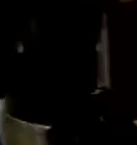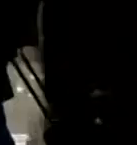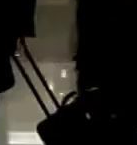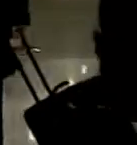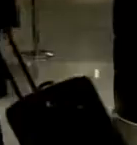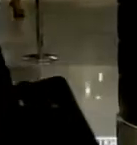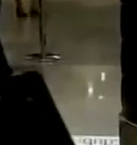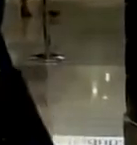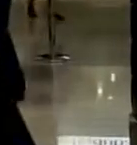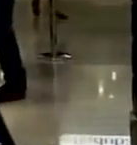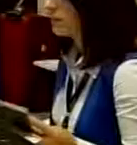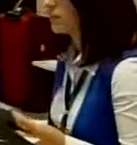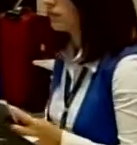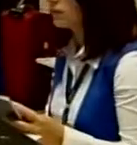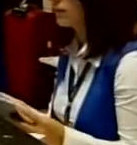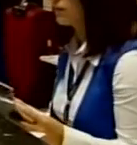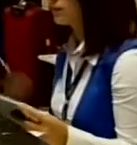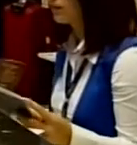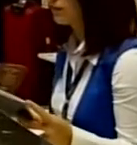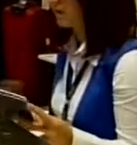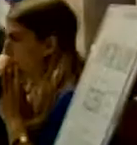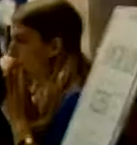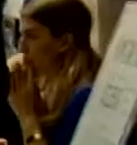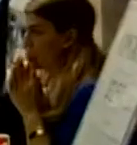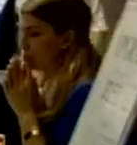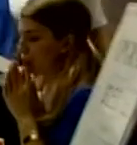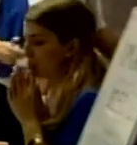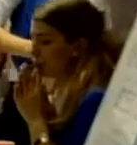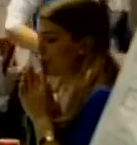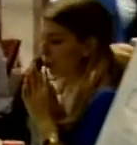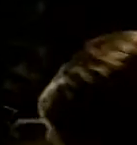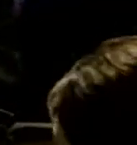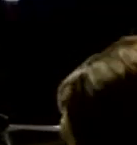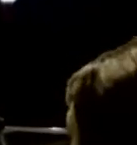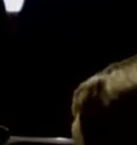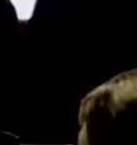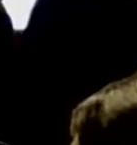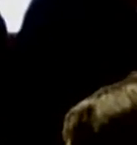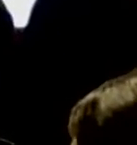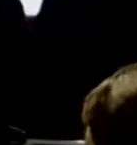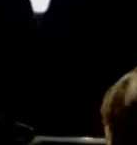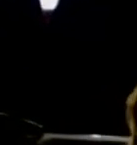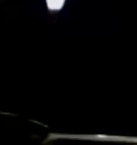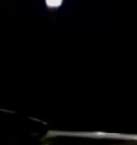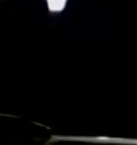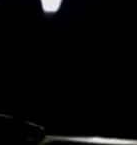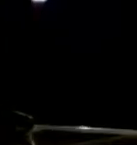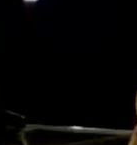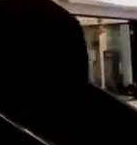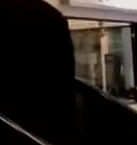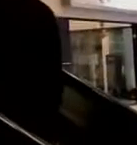აბაშიძე კარასინის მორიგი შეხვედრა პრაღაში ხვალ გაიმართება. აუდიენციის დროს განხილვის თემა რუსეთსა და ოკუპირებულ აფხაზეთს